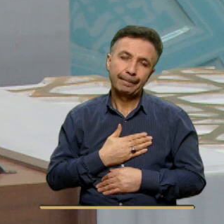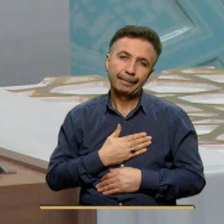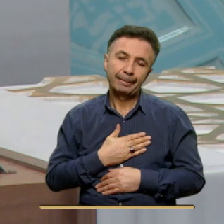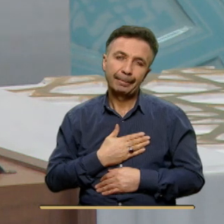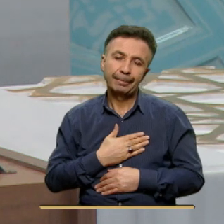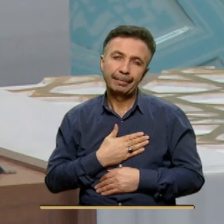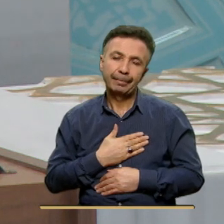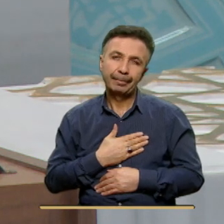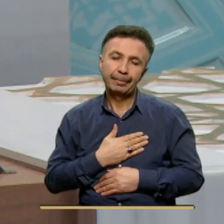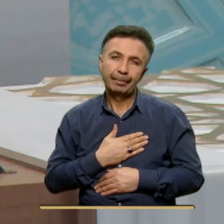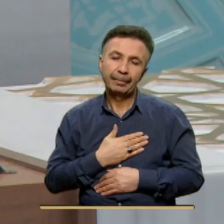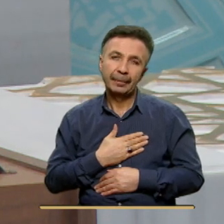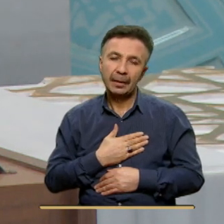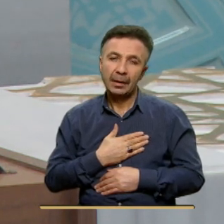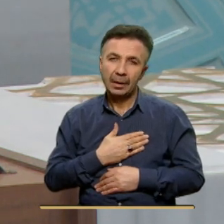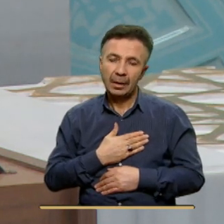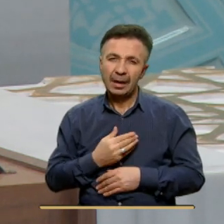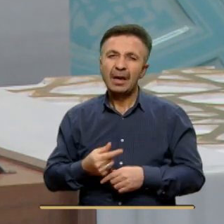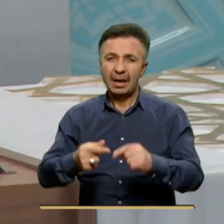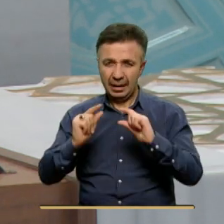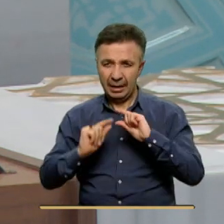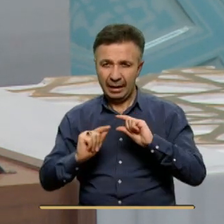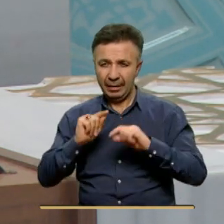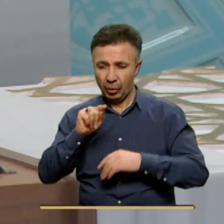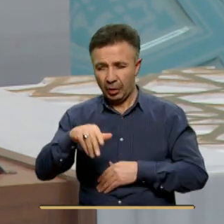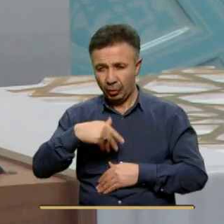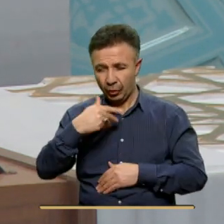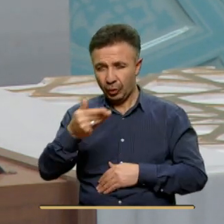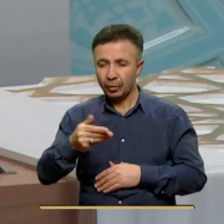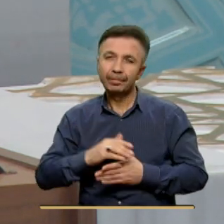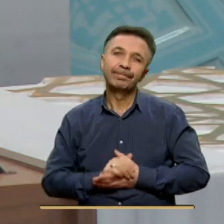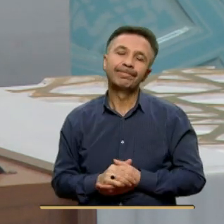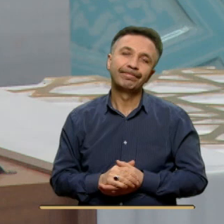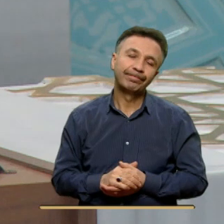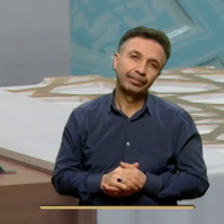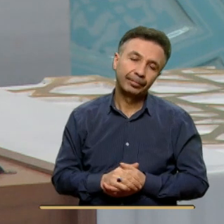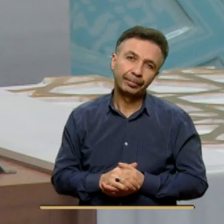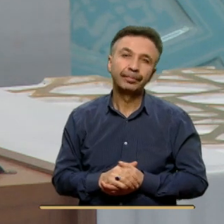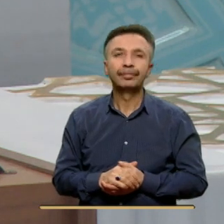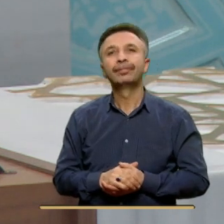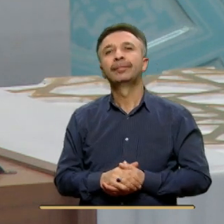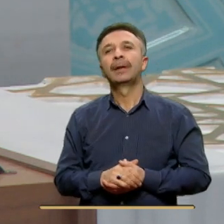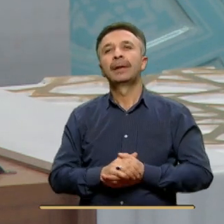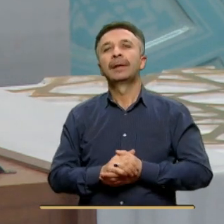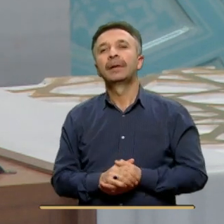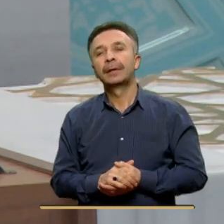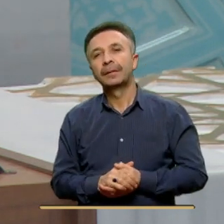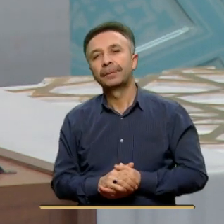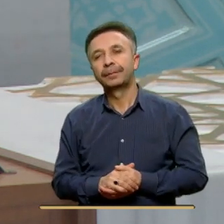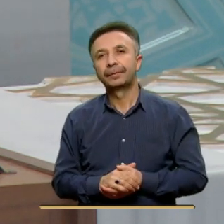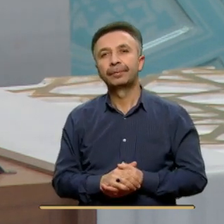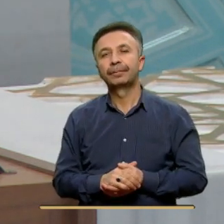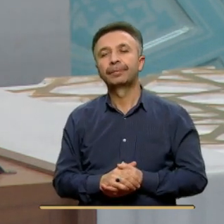vesselam Efendimizin ifadesi ile "İnna Allaha la yanzuru ila suverikum ve